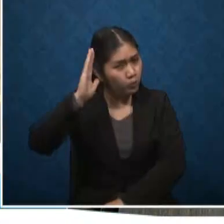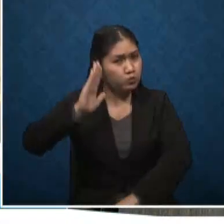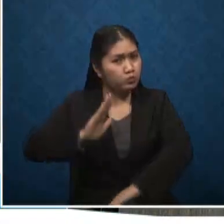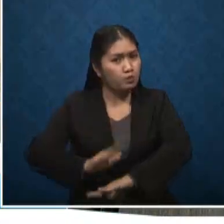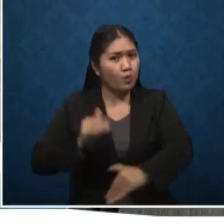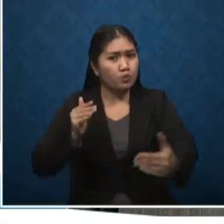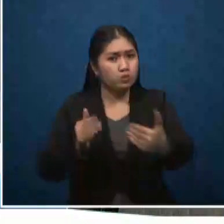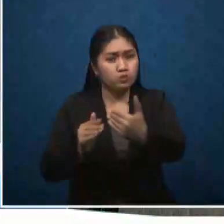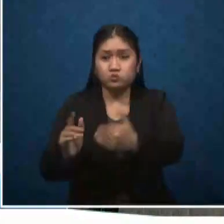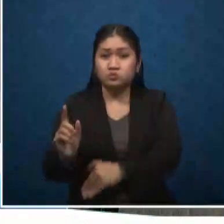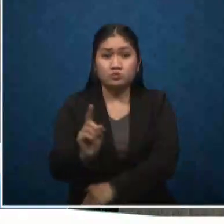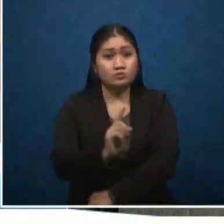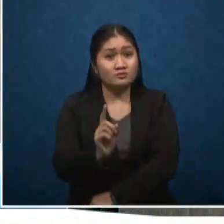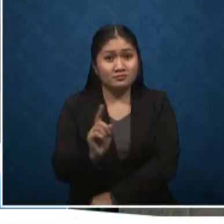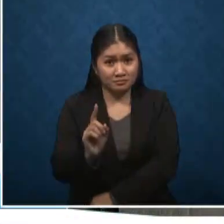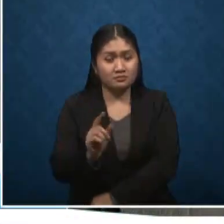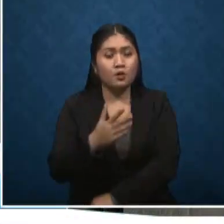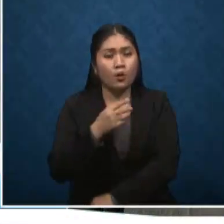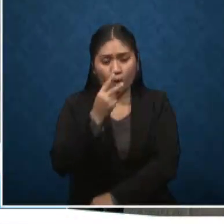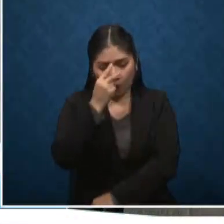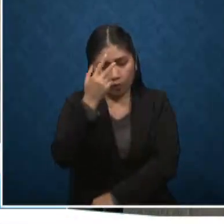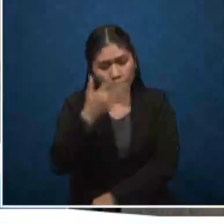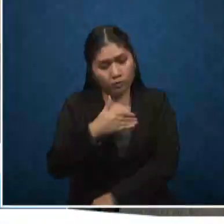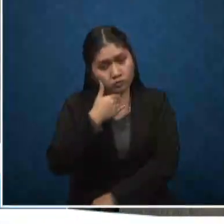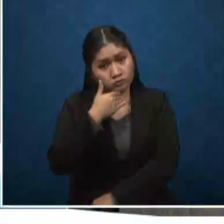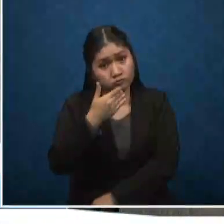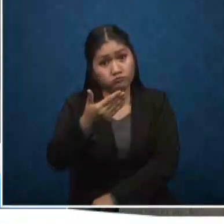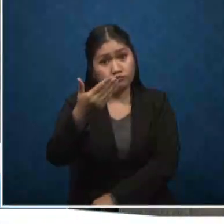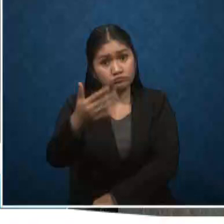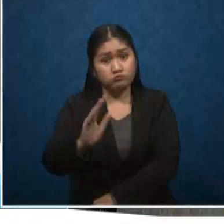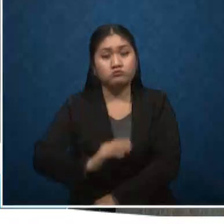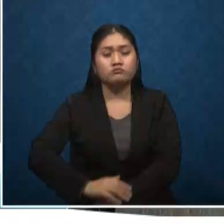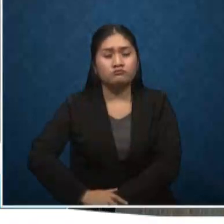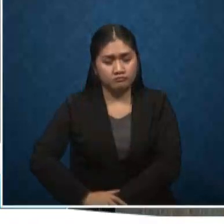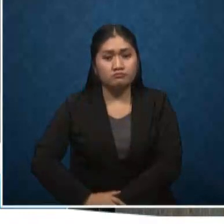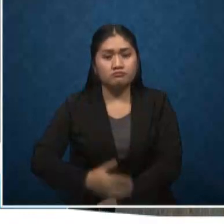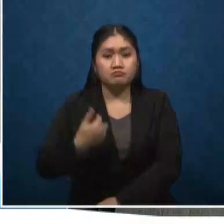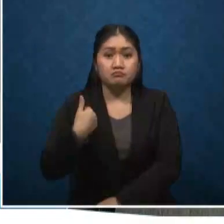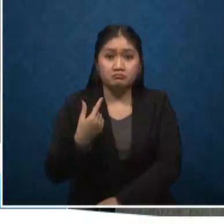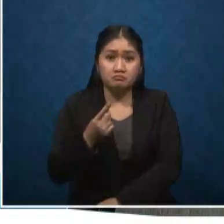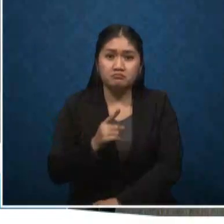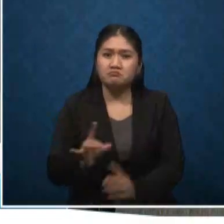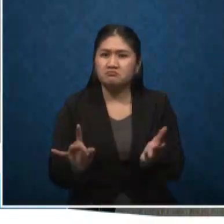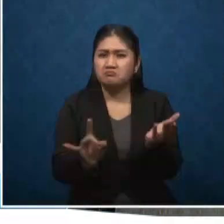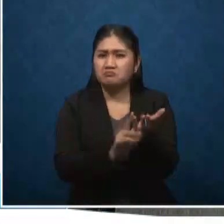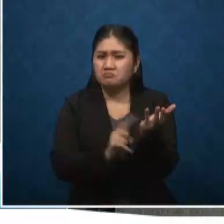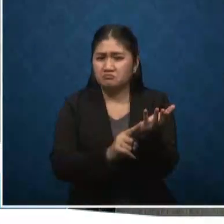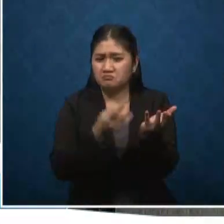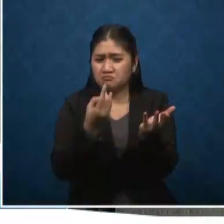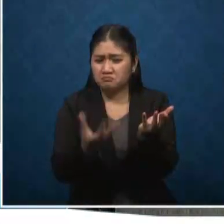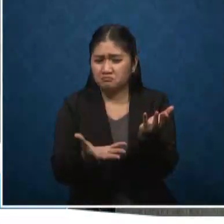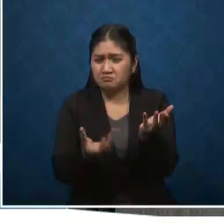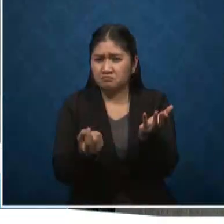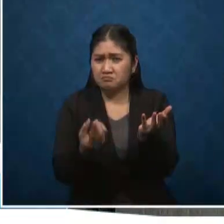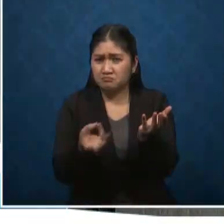นะครับเราก็เห็นอย่างนี้มาตลอดนะครับว่าคุณภาพตรงนั้นมากน้อยแค่ไหน